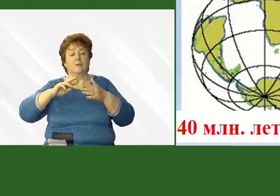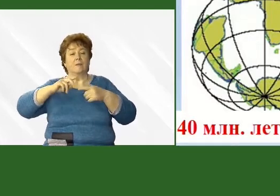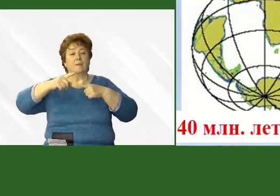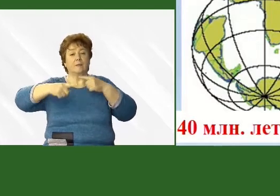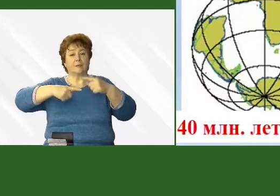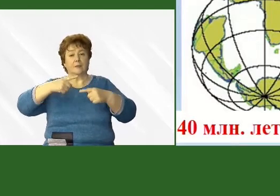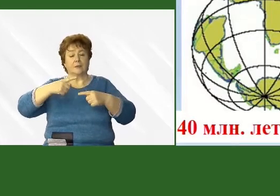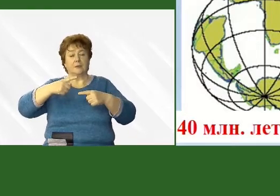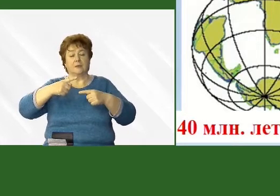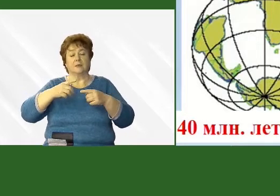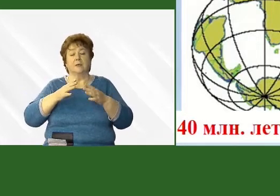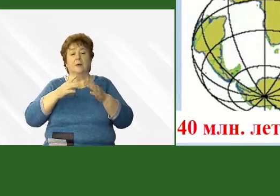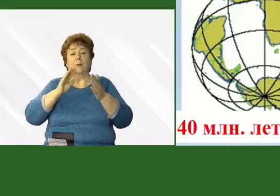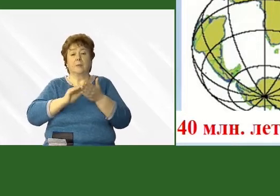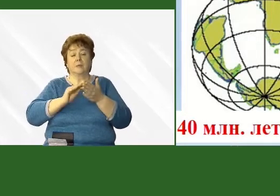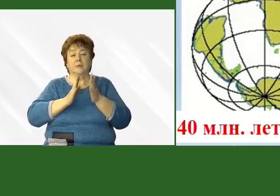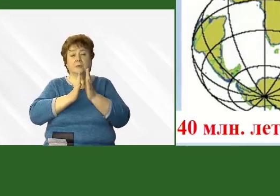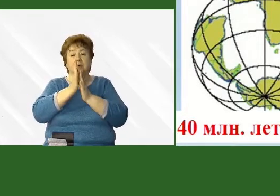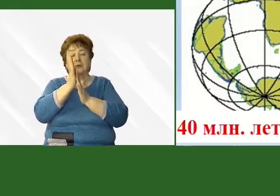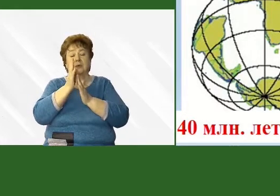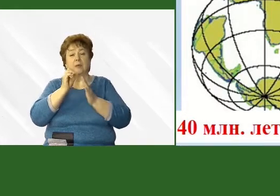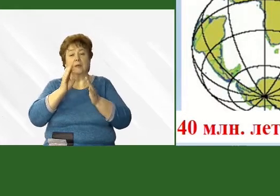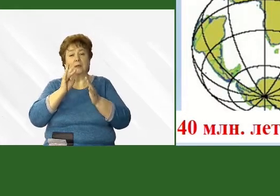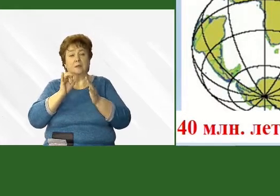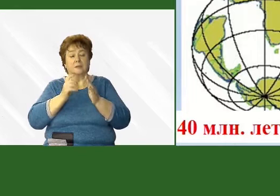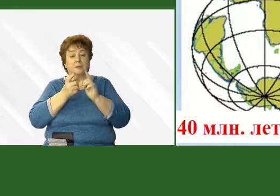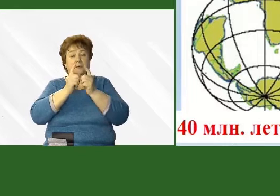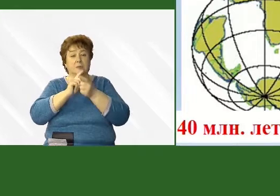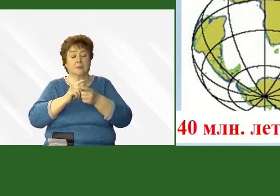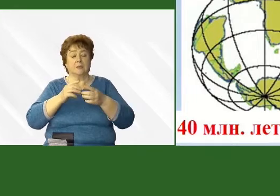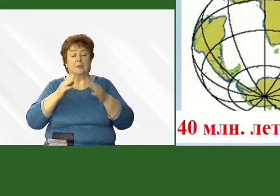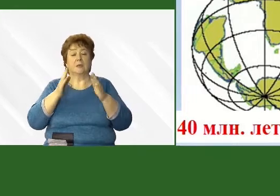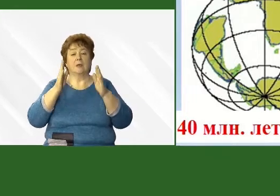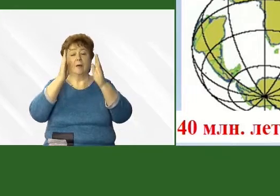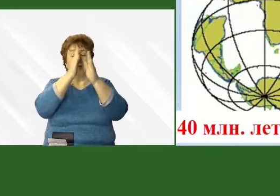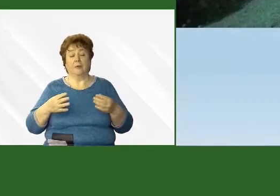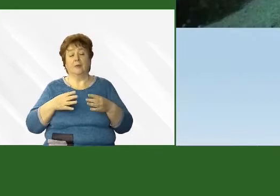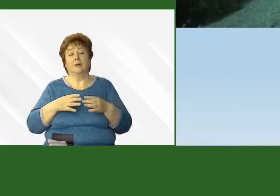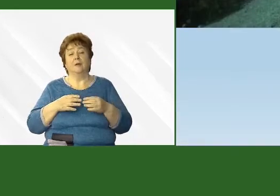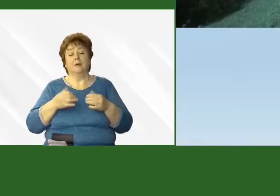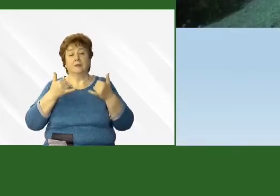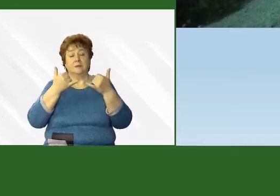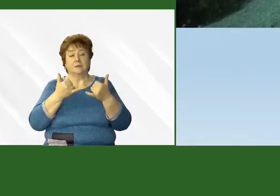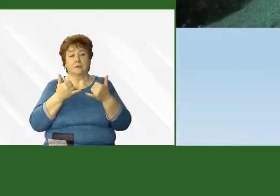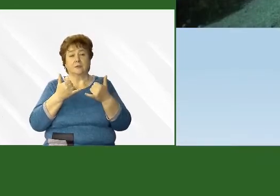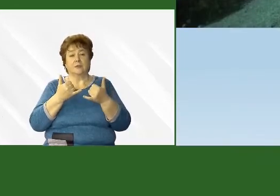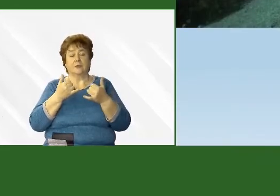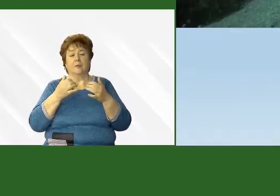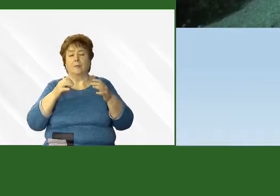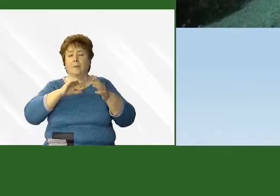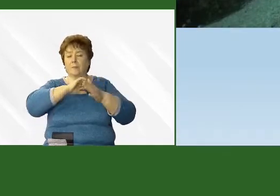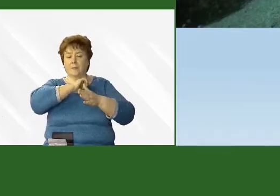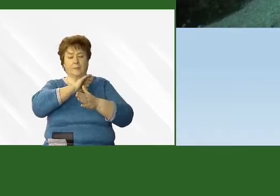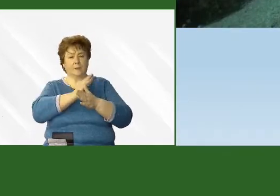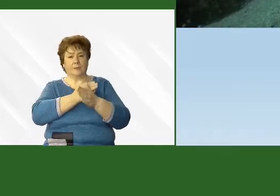Впоследствии прежняя растительность в Антарктиде из-за изменения климата исчезла. Сегодня суровый